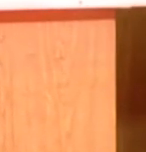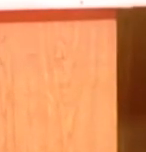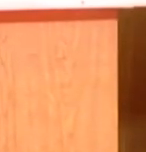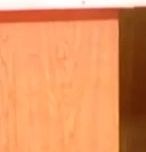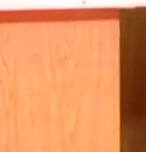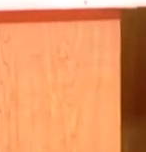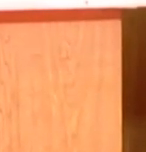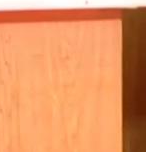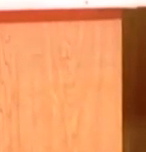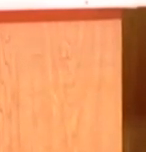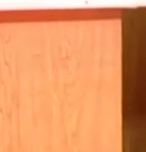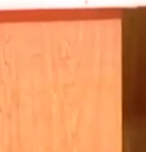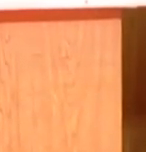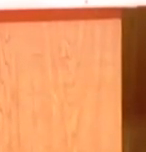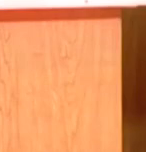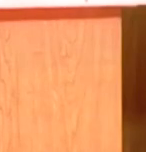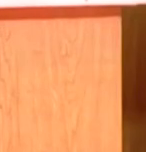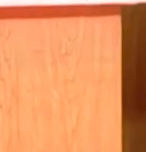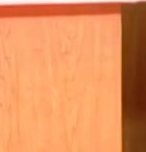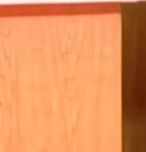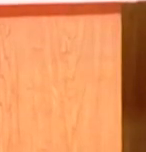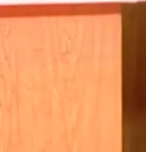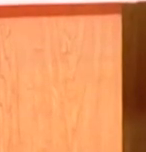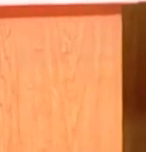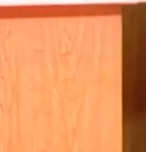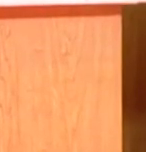sa unang hirit. At iba pang award-winning newscast sa